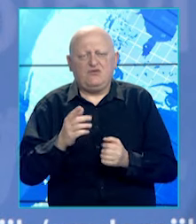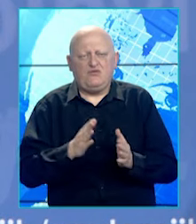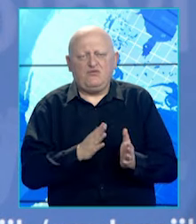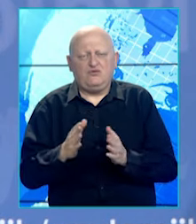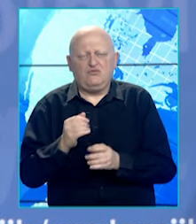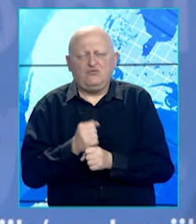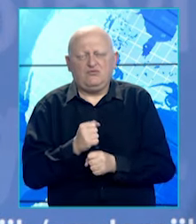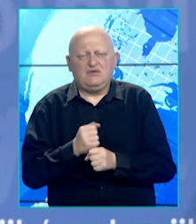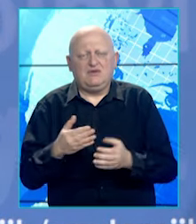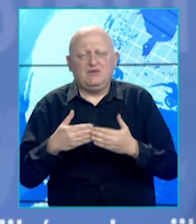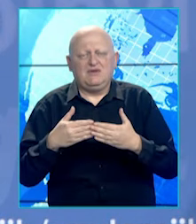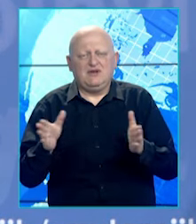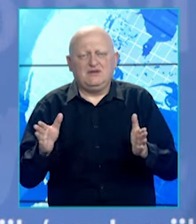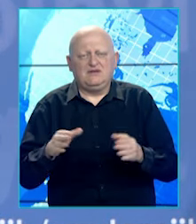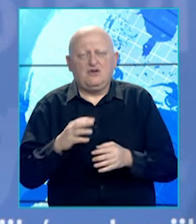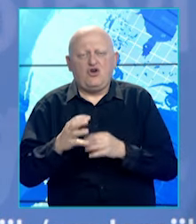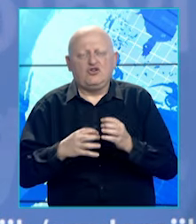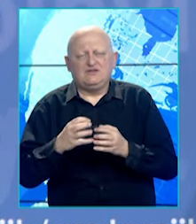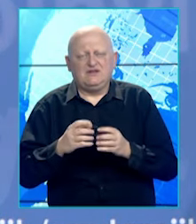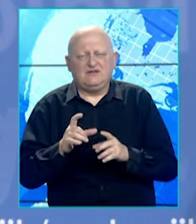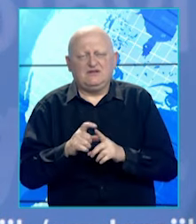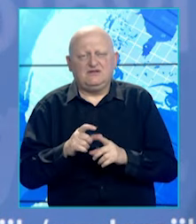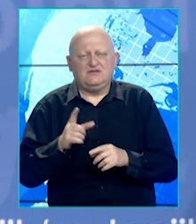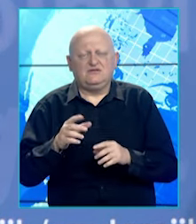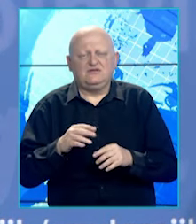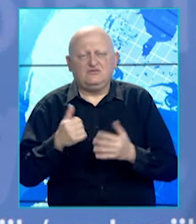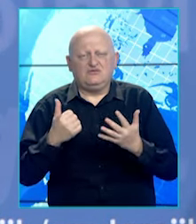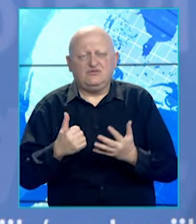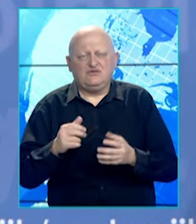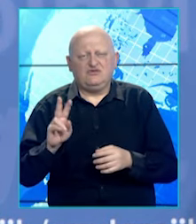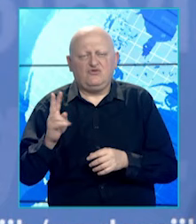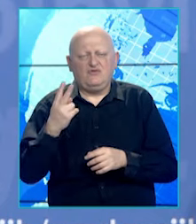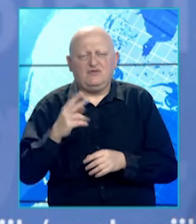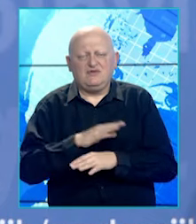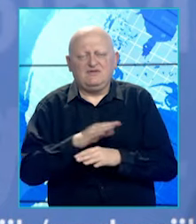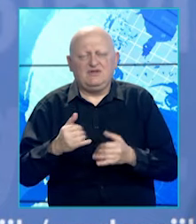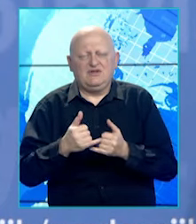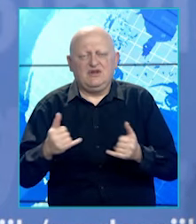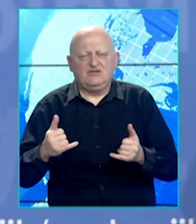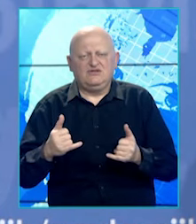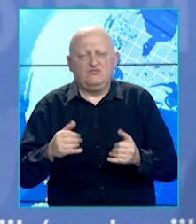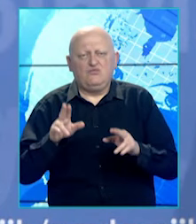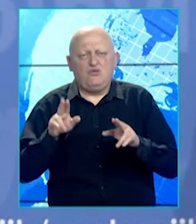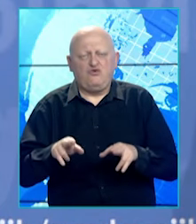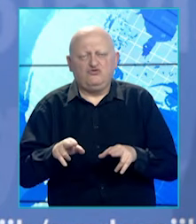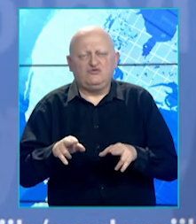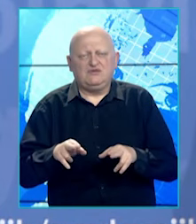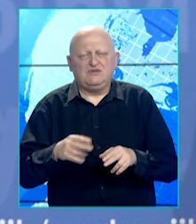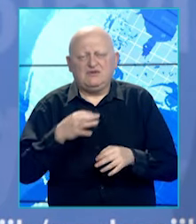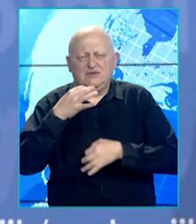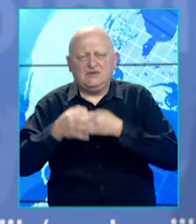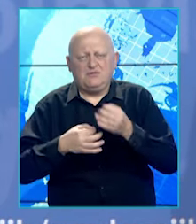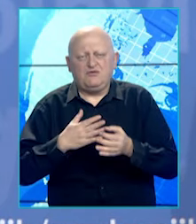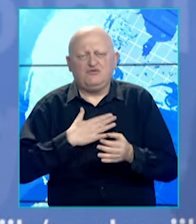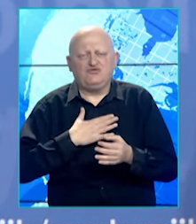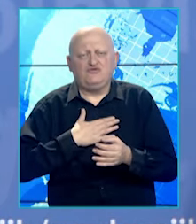smo učinili transparentnijim od srijede i od srijede 6.12. svi građani će biti u mogućnosti, znači, da provjere